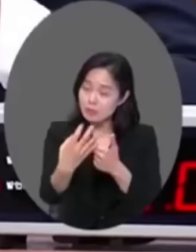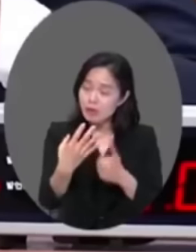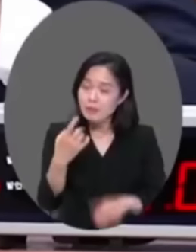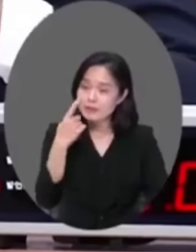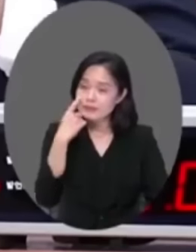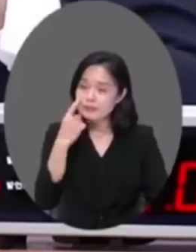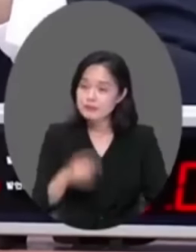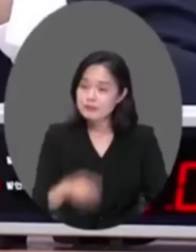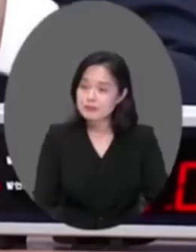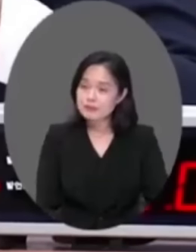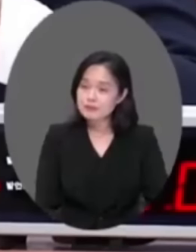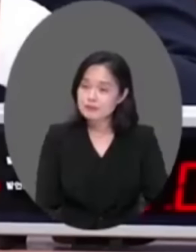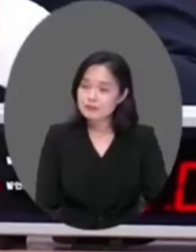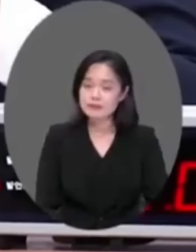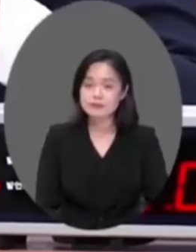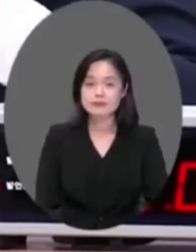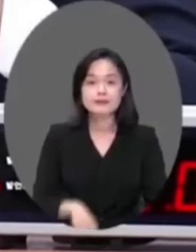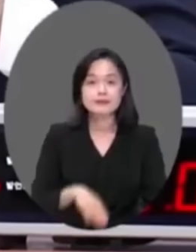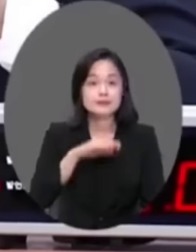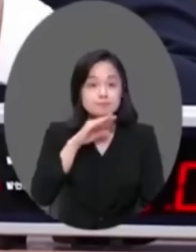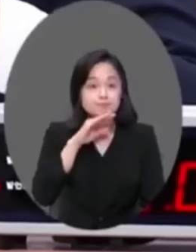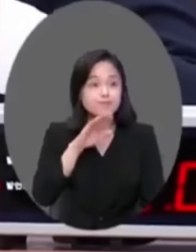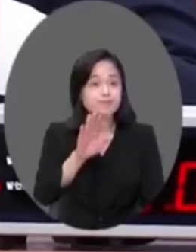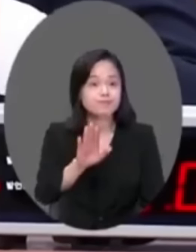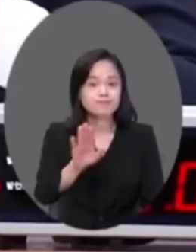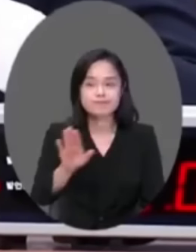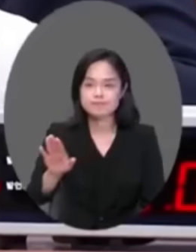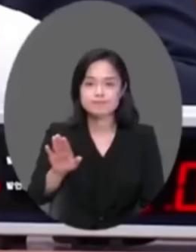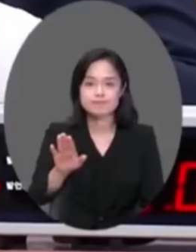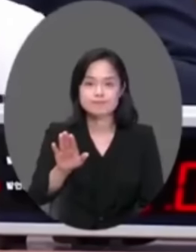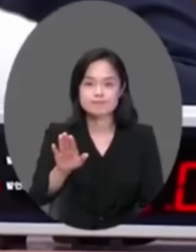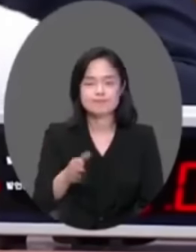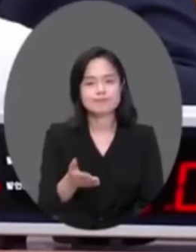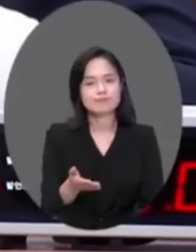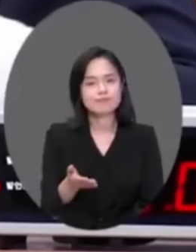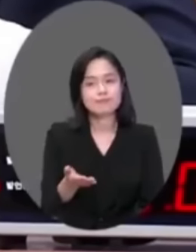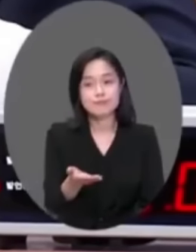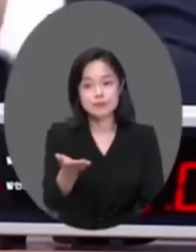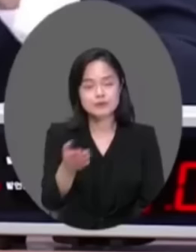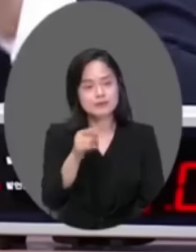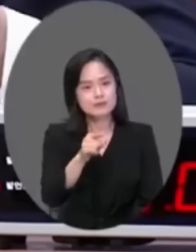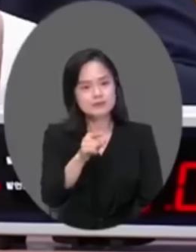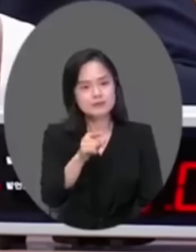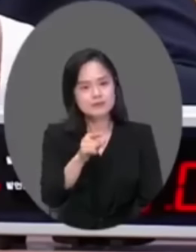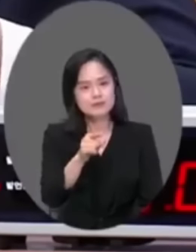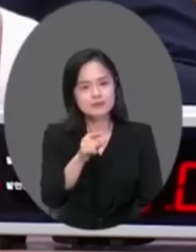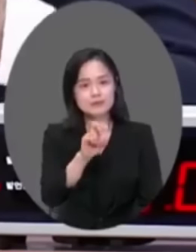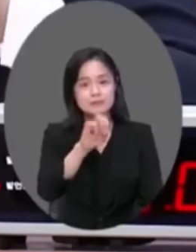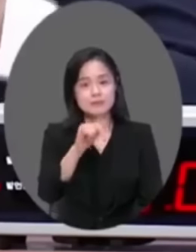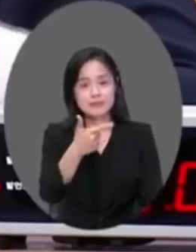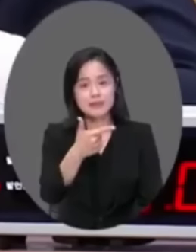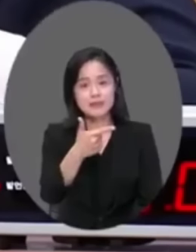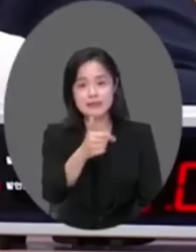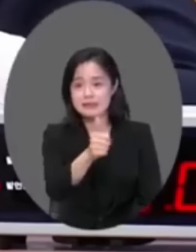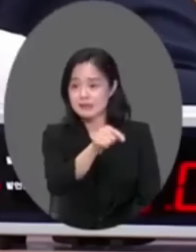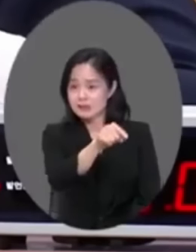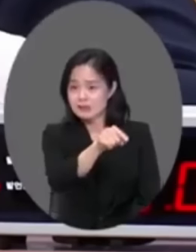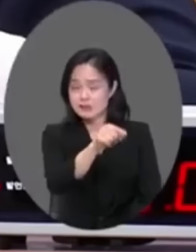잠깐만요 우가 도를 옹호할 수 있는 국민의 의원들 아무도 안 계세요 저런 분은